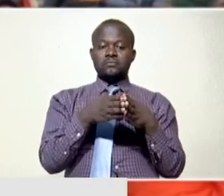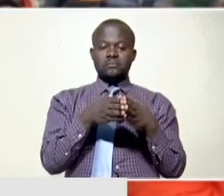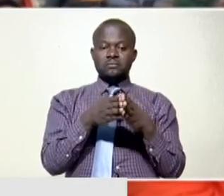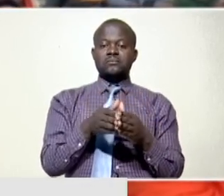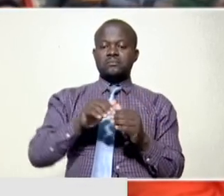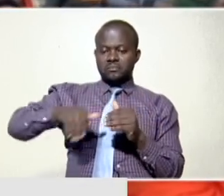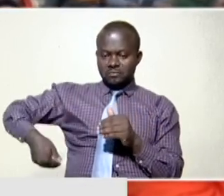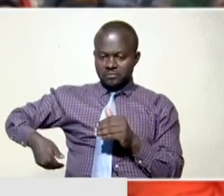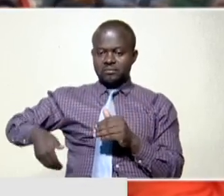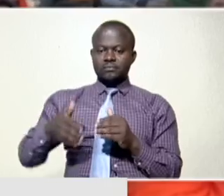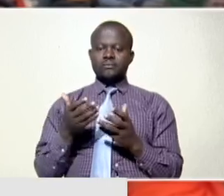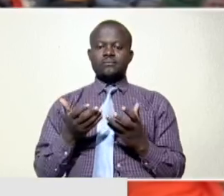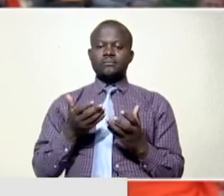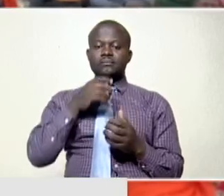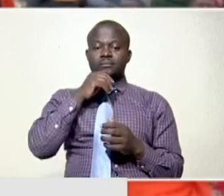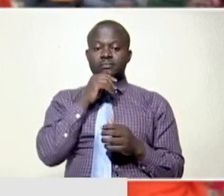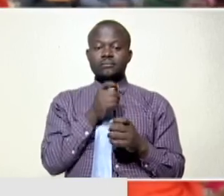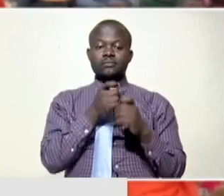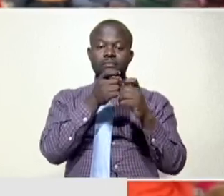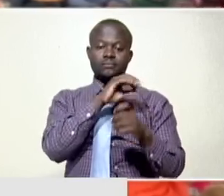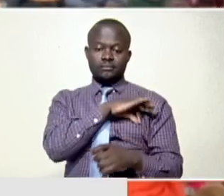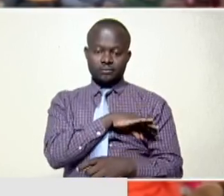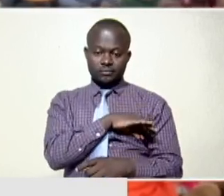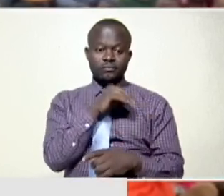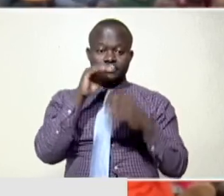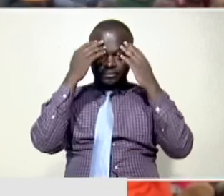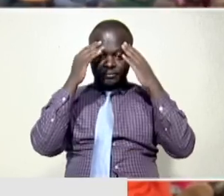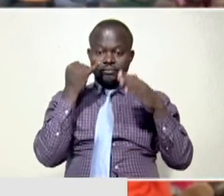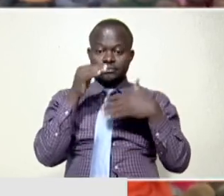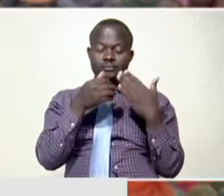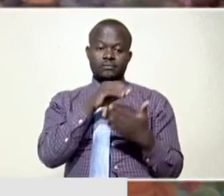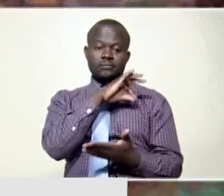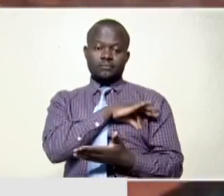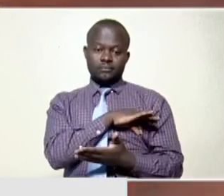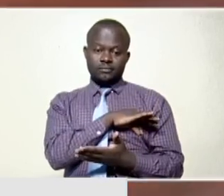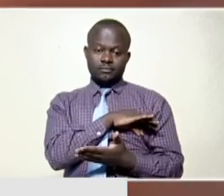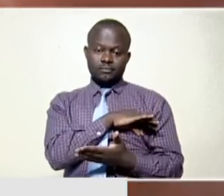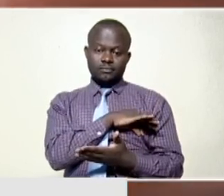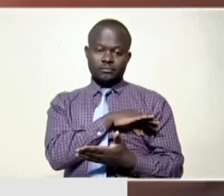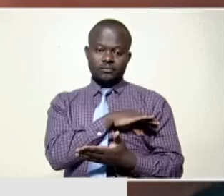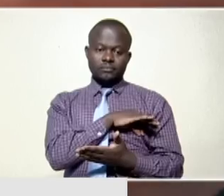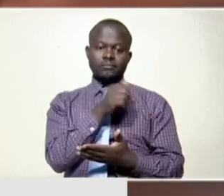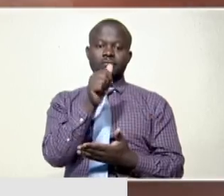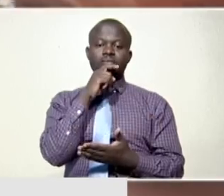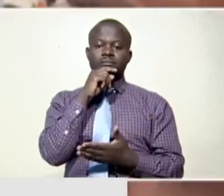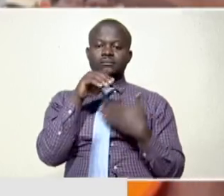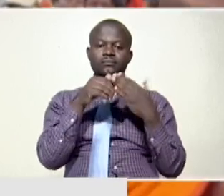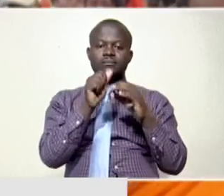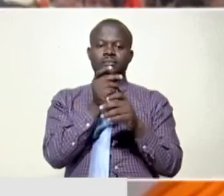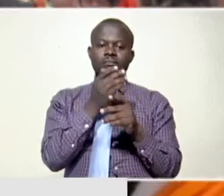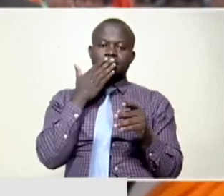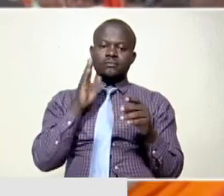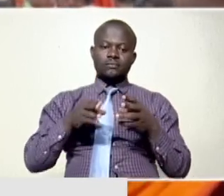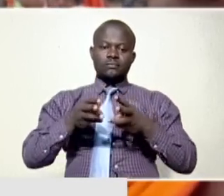n'ubushoreke. Umugabo arahembwa simenya niba ahembwa. Uwo mugabo yamfashe nabi ku